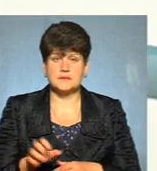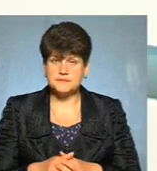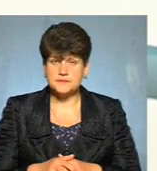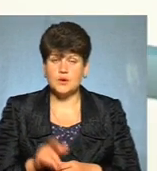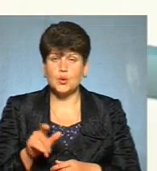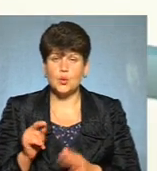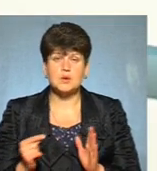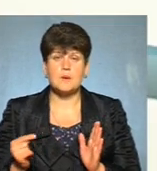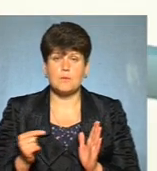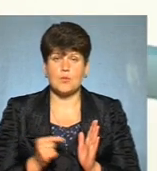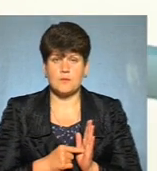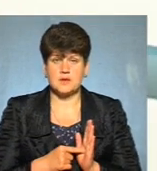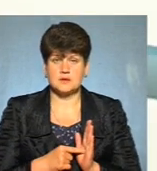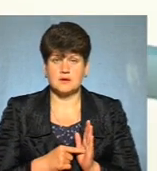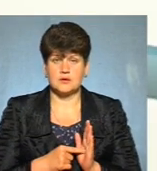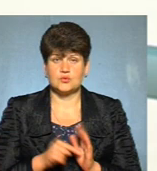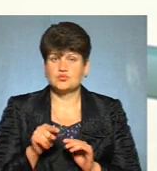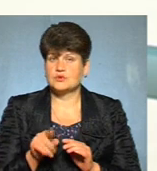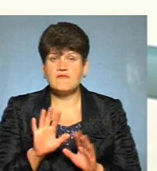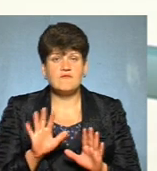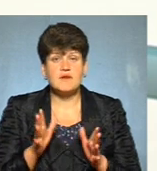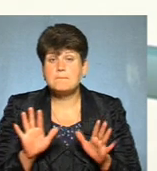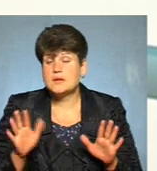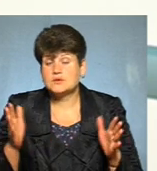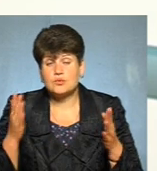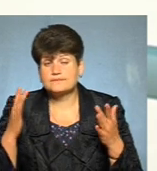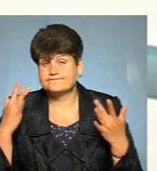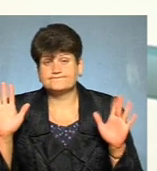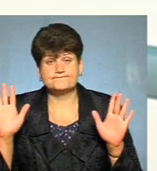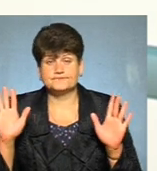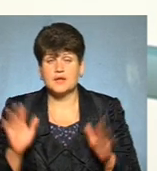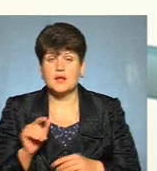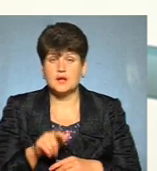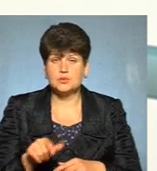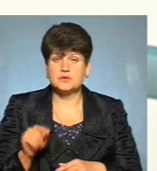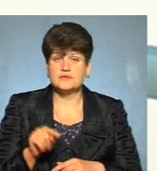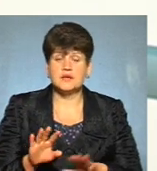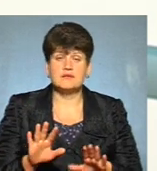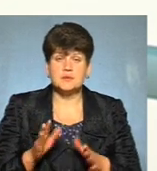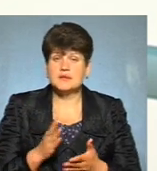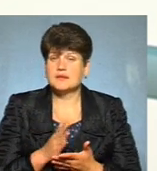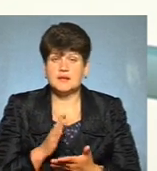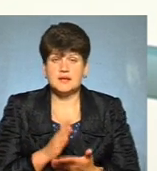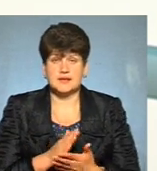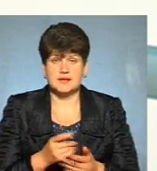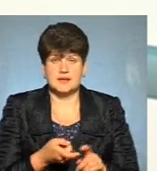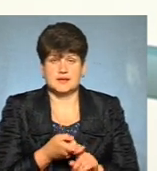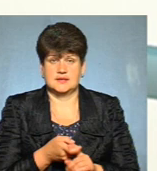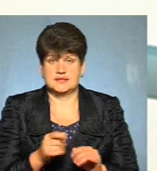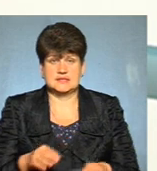Люди попадають в це коло випадково. Люди в таких випадках не є заразними,